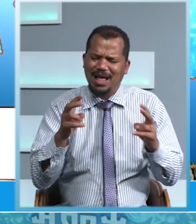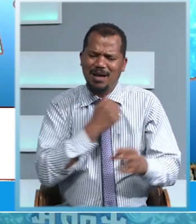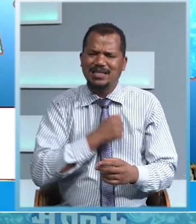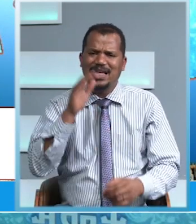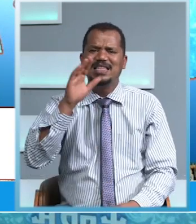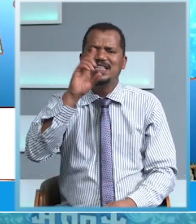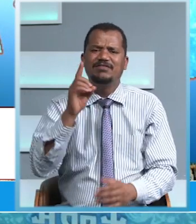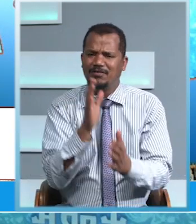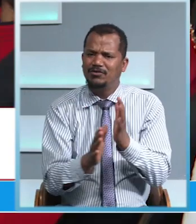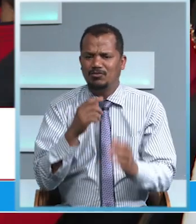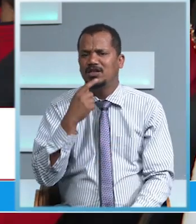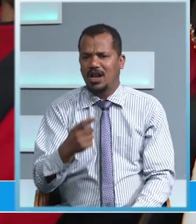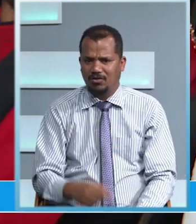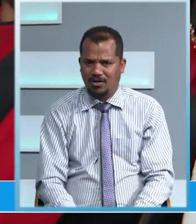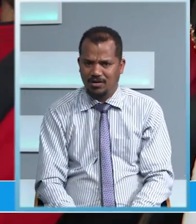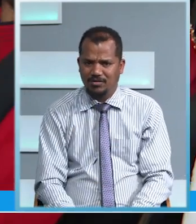ግፍ መፈጸሙን ተናግረዋል።